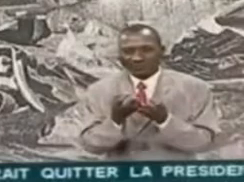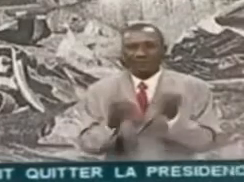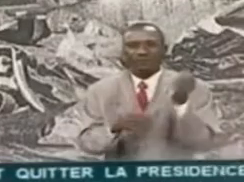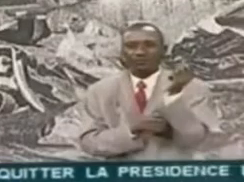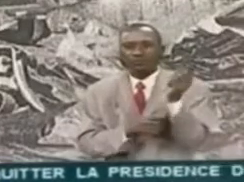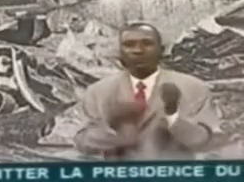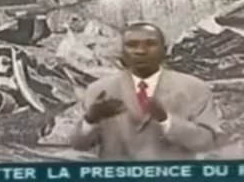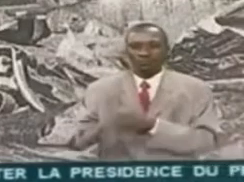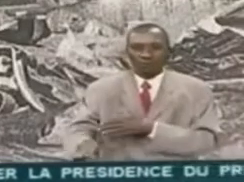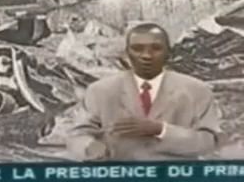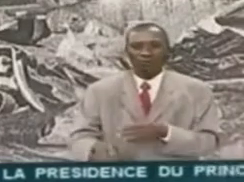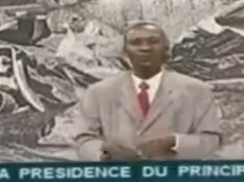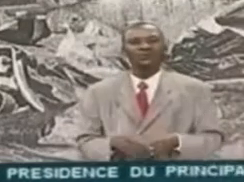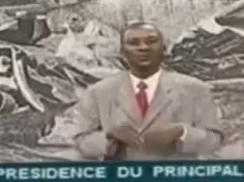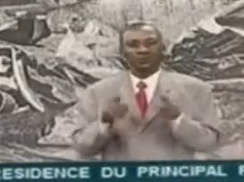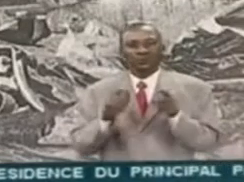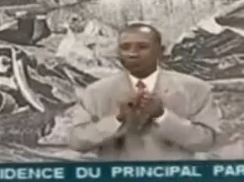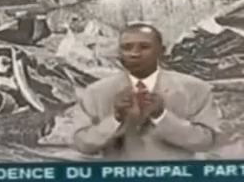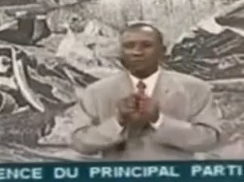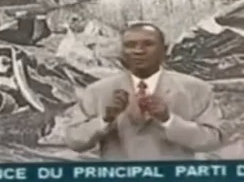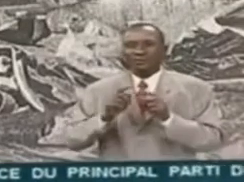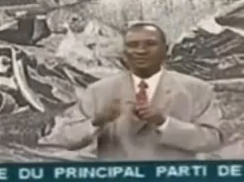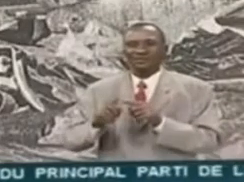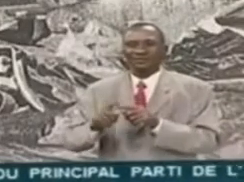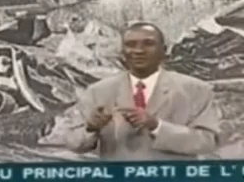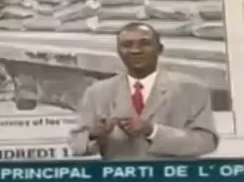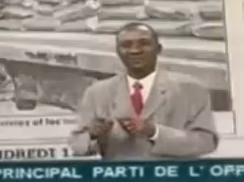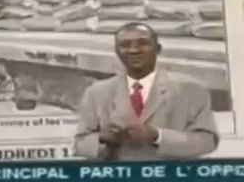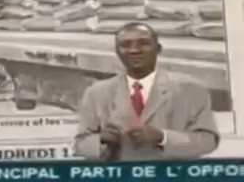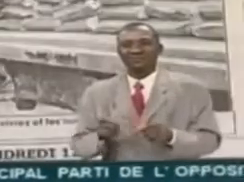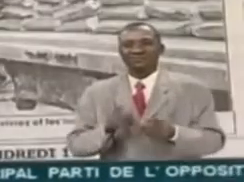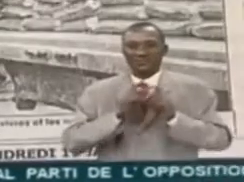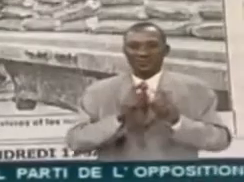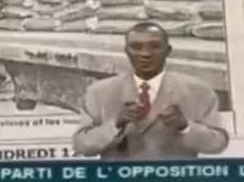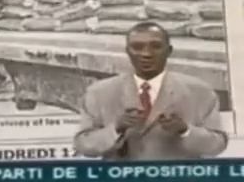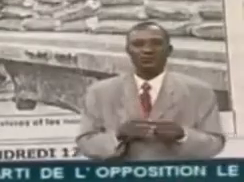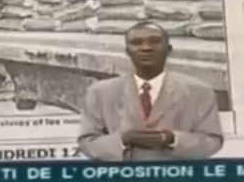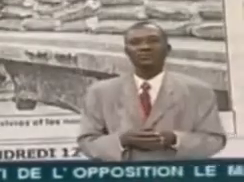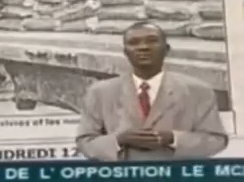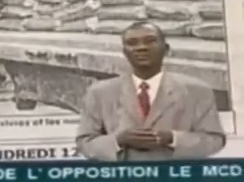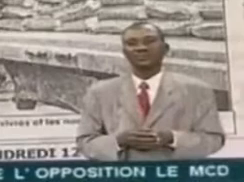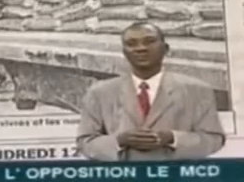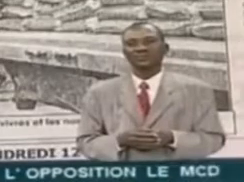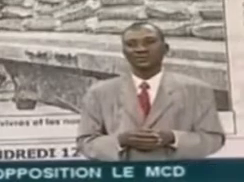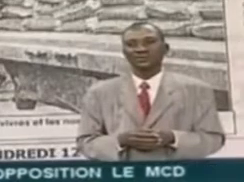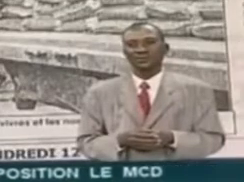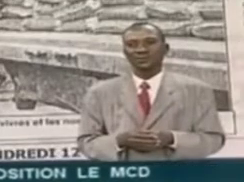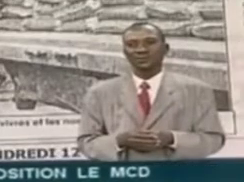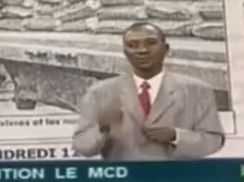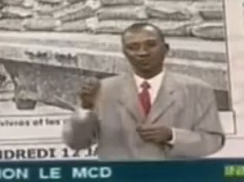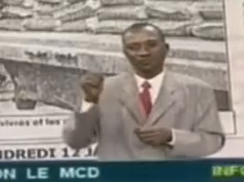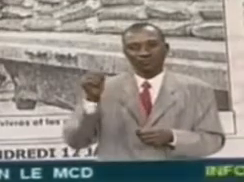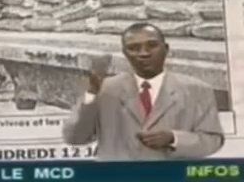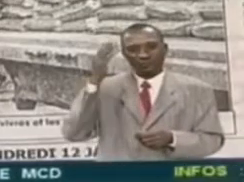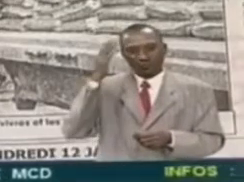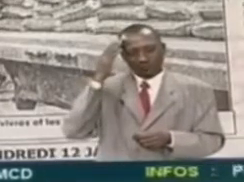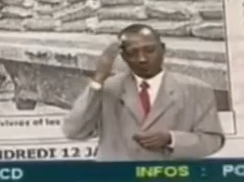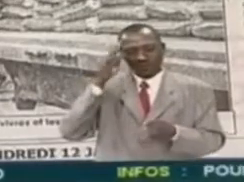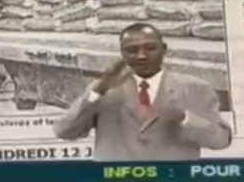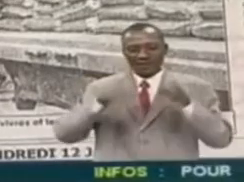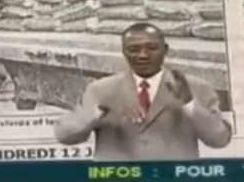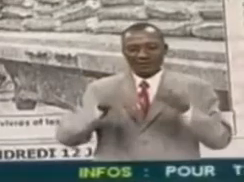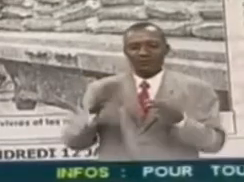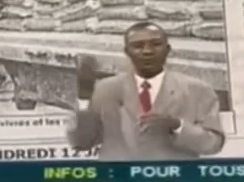des assemblées qui renseignent que les sinistrés de la pluie de l'hiver qui s'est abattue sur la capitale dans la nuit du 3 au 4